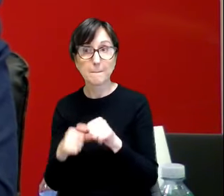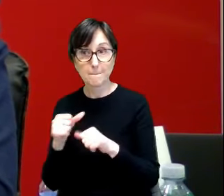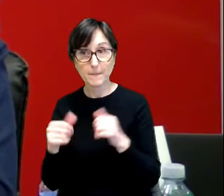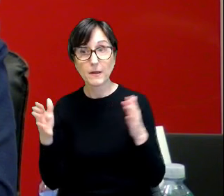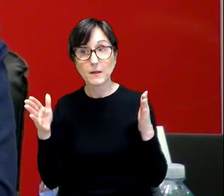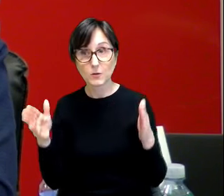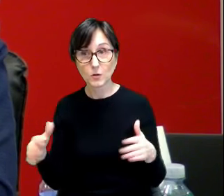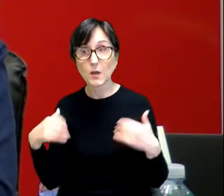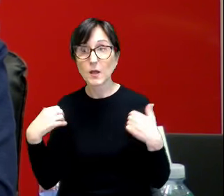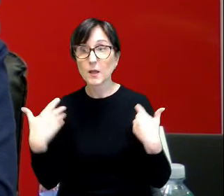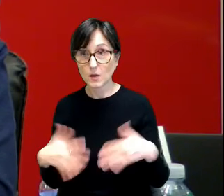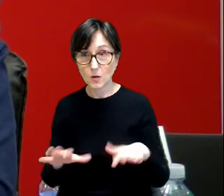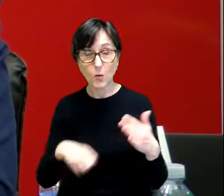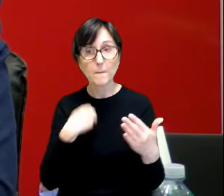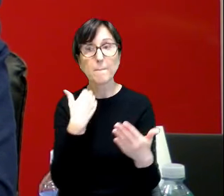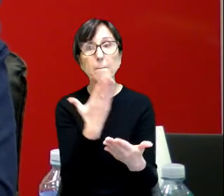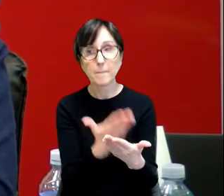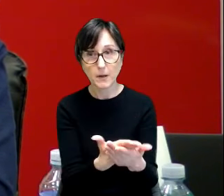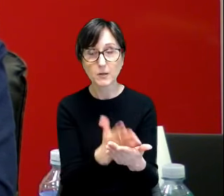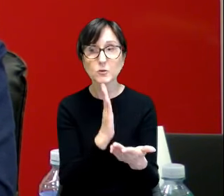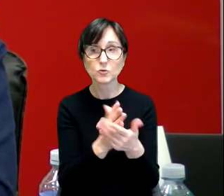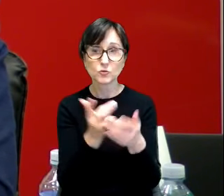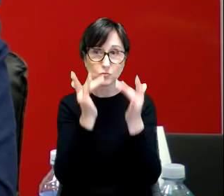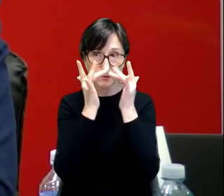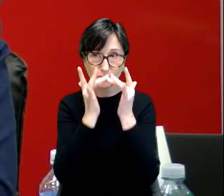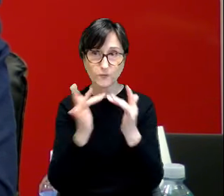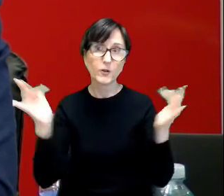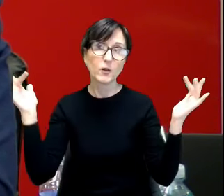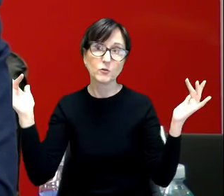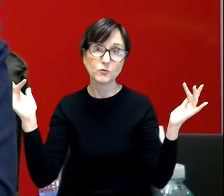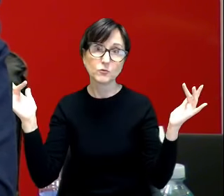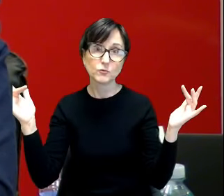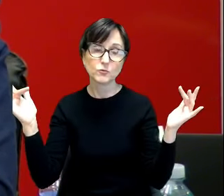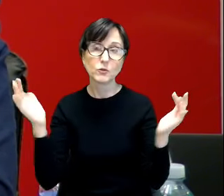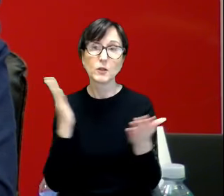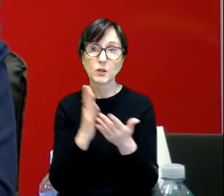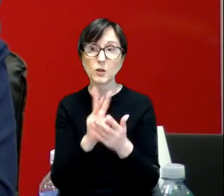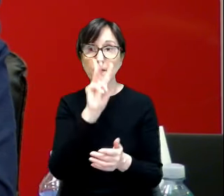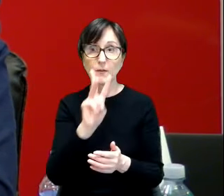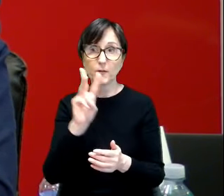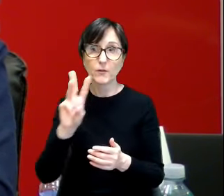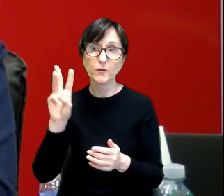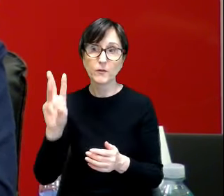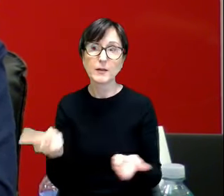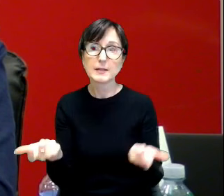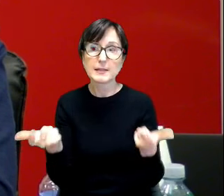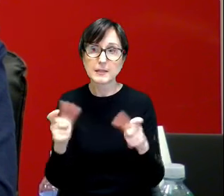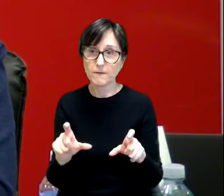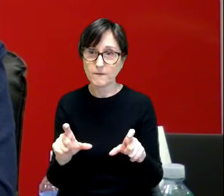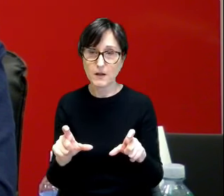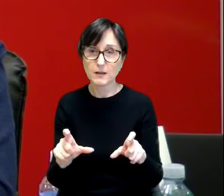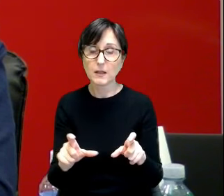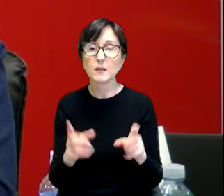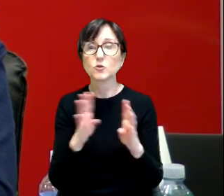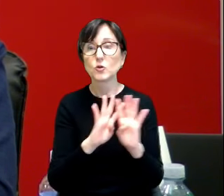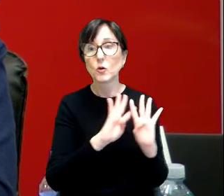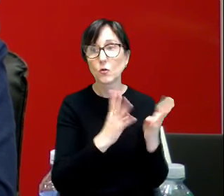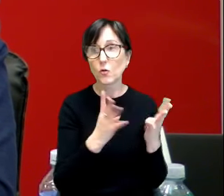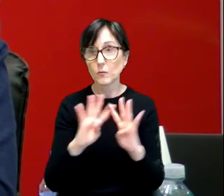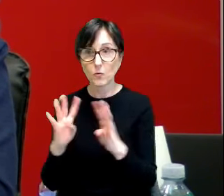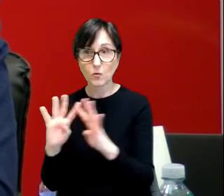pateiktos ir skelbiamos viešai savivaldybės interneto svetainėje ir prie kiekvieno komiteto